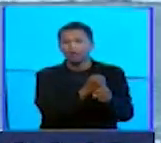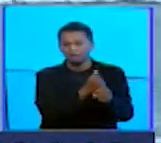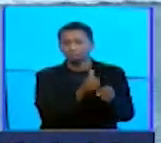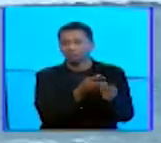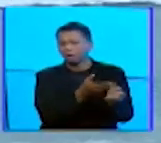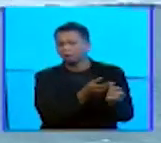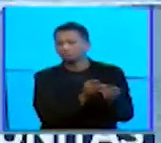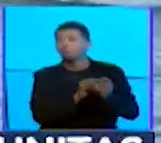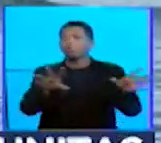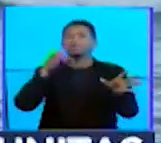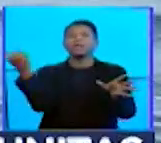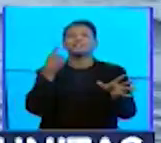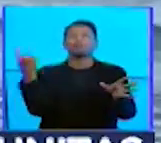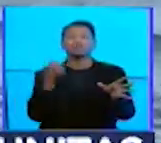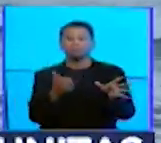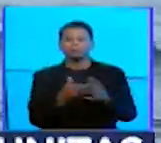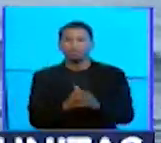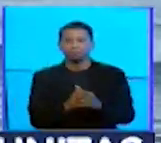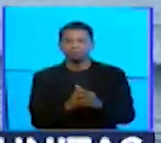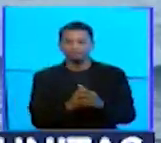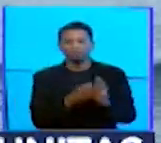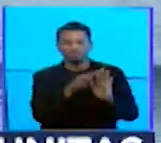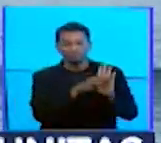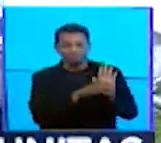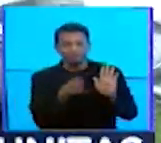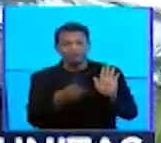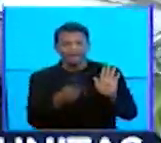merupakan kolaborasi antara Kementerian Pariwisata dan Ekonomi Kreatif